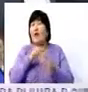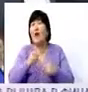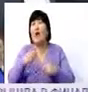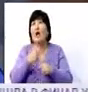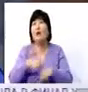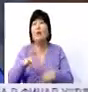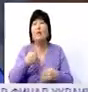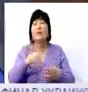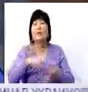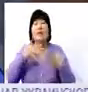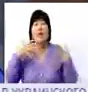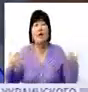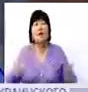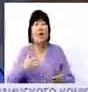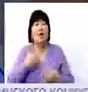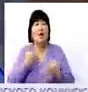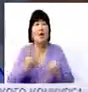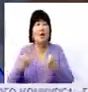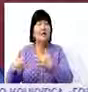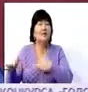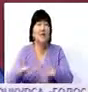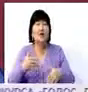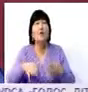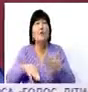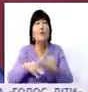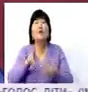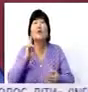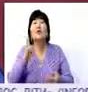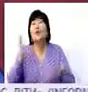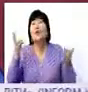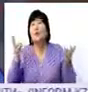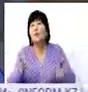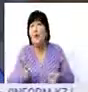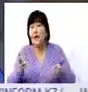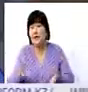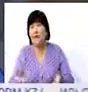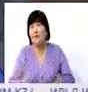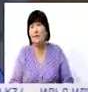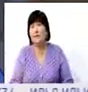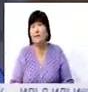Кимобласти призвал развернуть активную благотворительную деятельность в помощь тем, кто в ней нуждается.